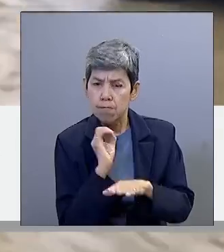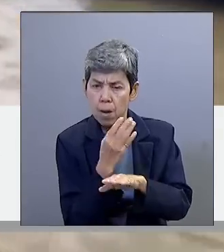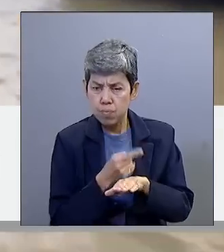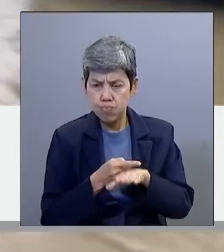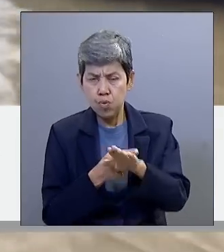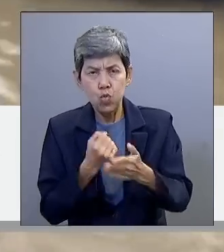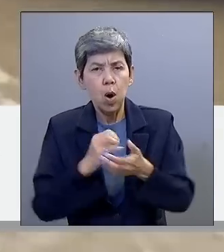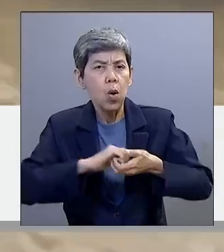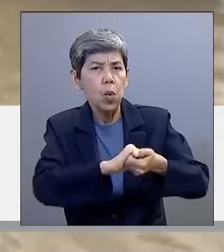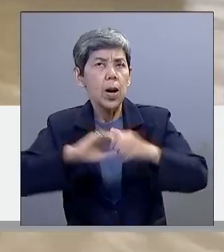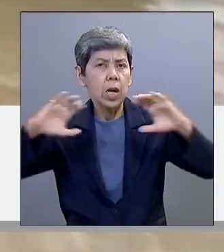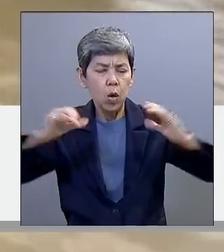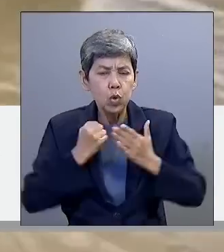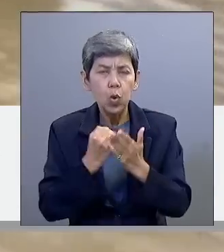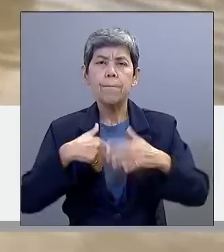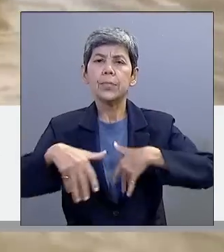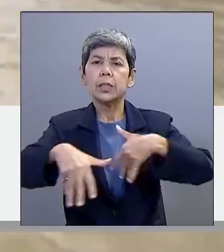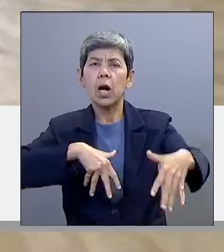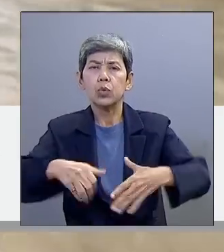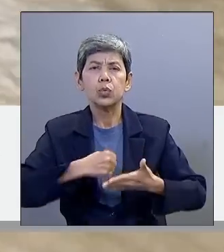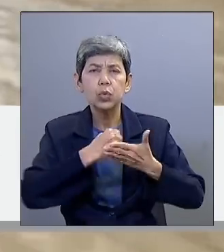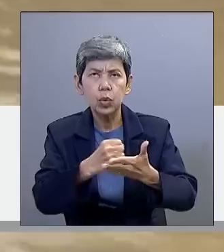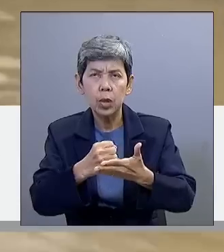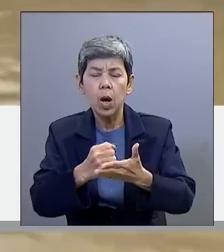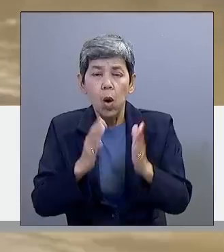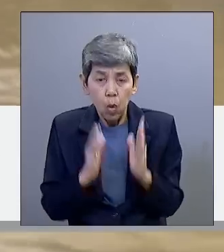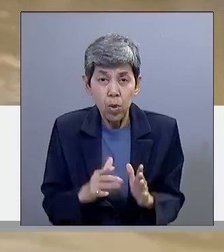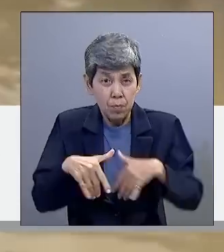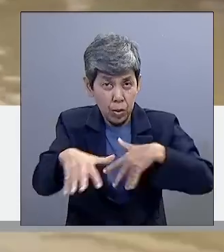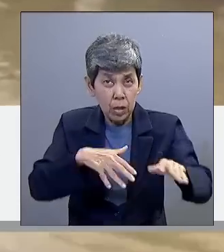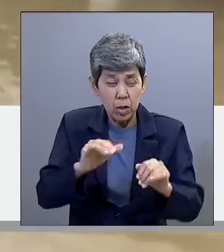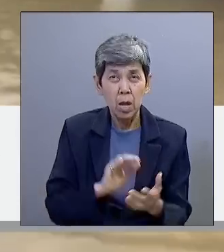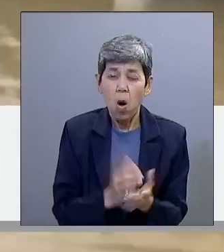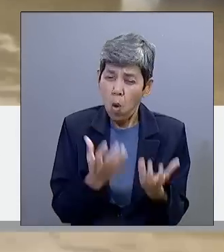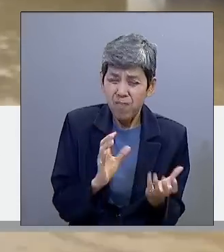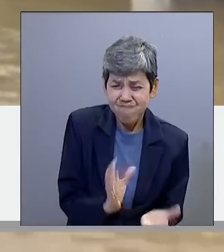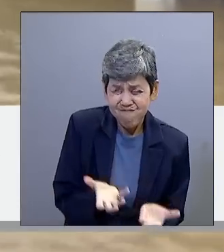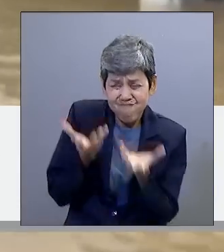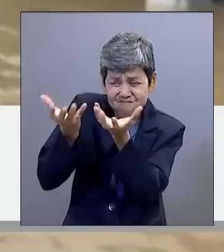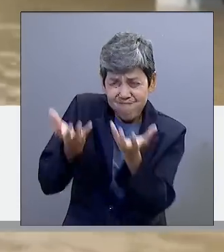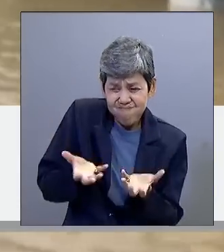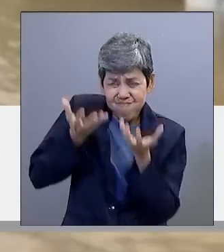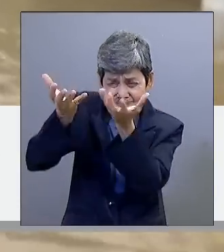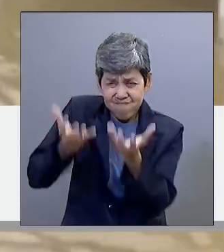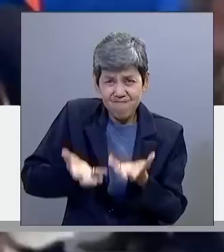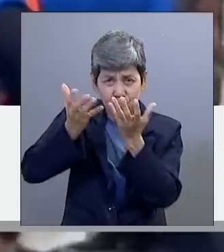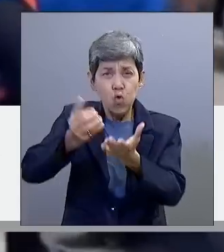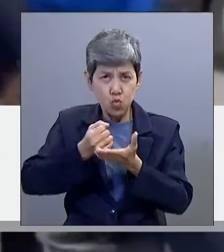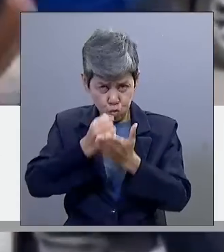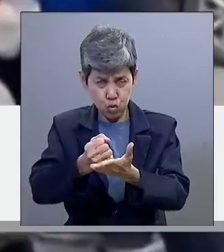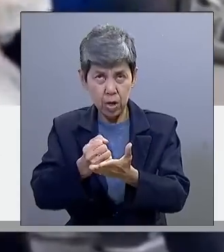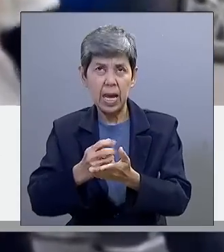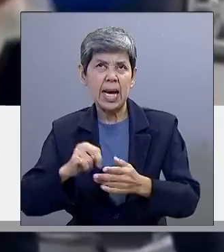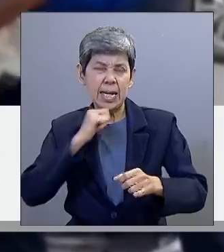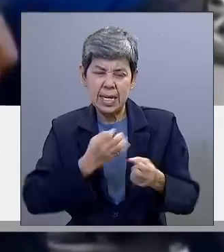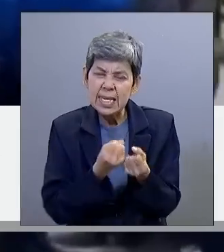วนราชการช่วยเหลือผู้ประสบอุทกภัยโดยได้อพยพชาวบ้านขนย้ายสิ่งของไปยังจุดที่มีความปลอดภัยแล้วก็กั้